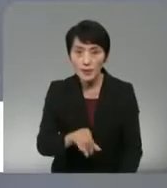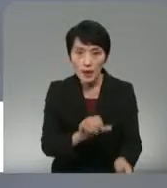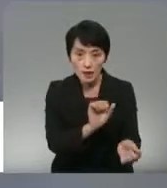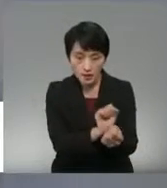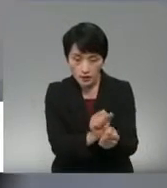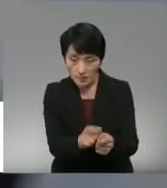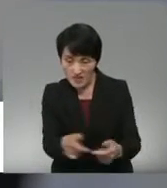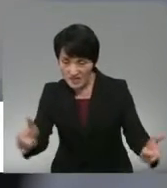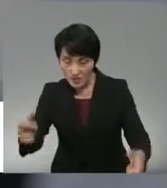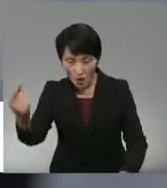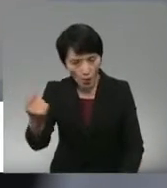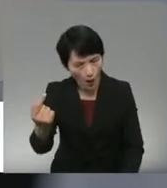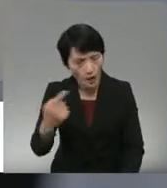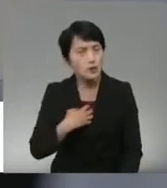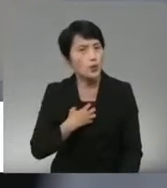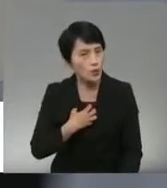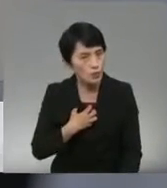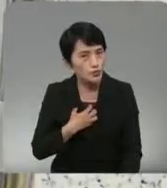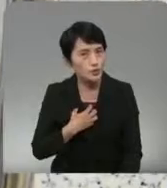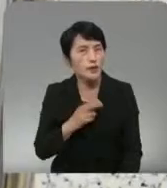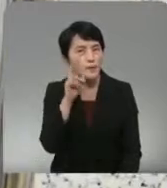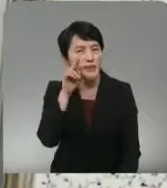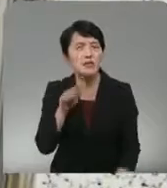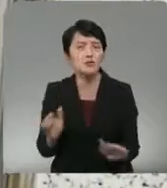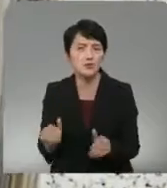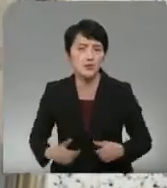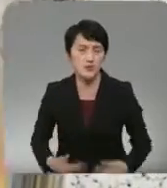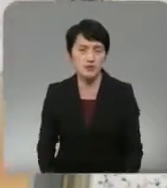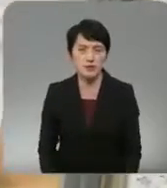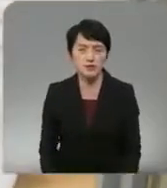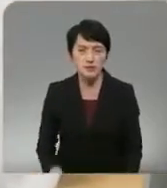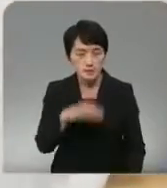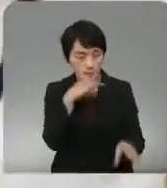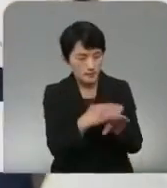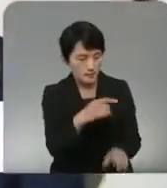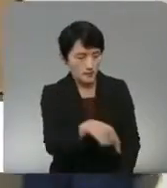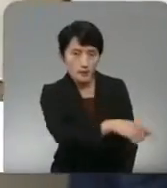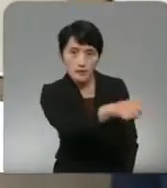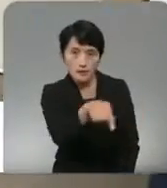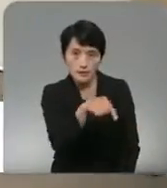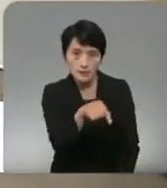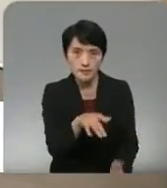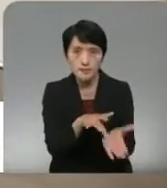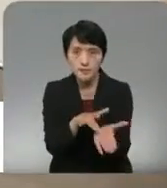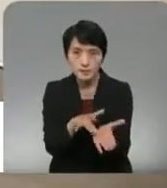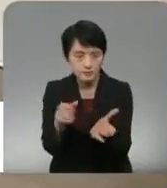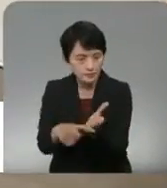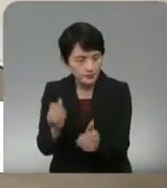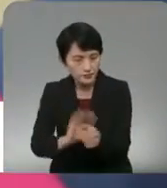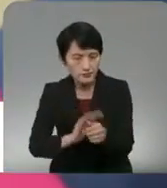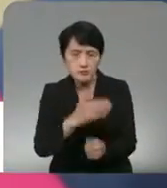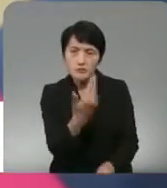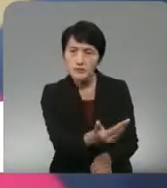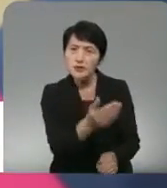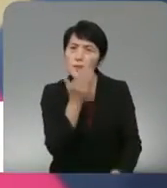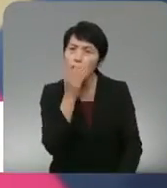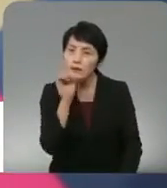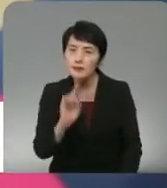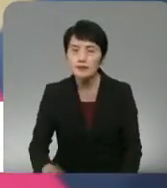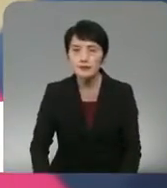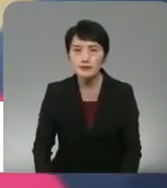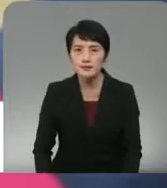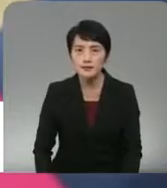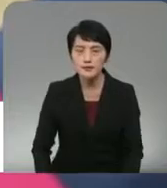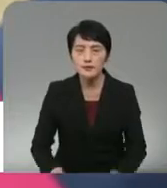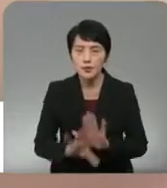anti-Covid Paxlovid de Pfizer sera élargie jusqu'aux habitants âgés de plus de 12 ans souffrant d'une maladie sous-jacente.